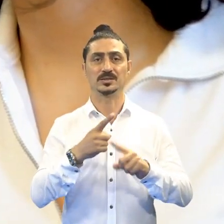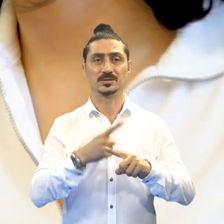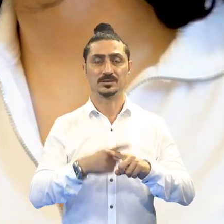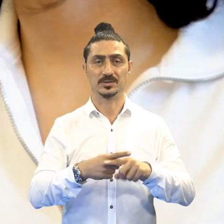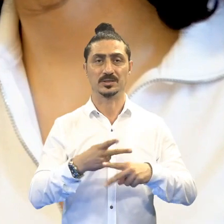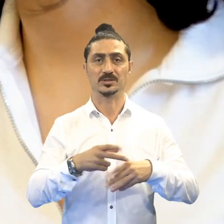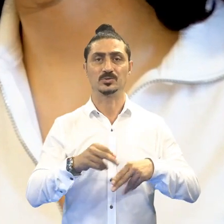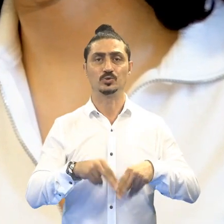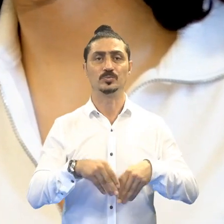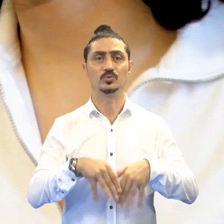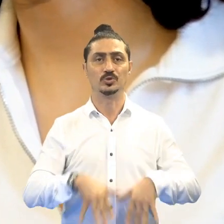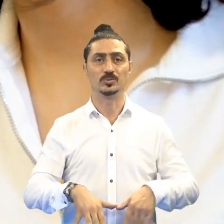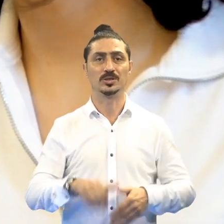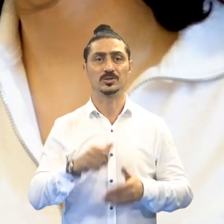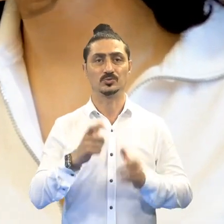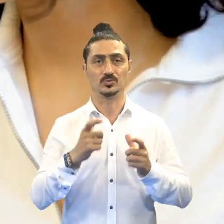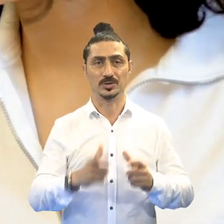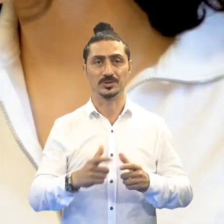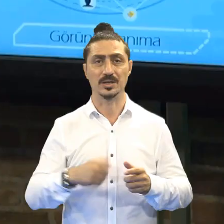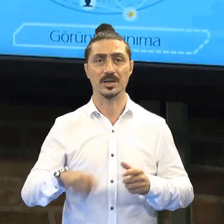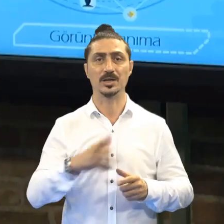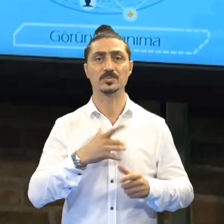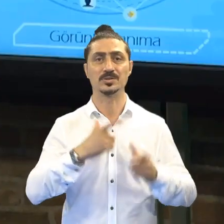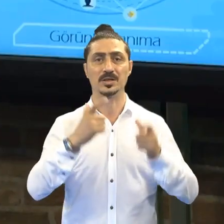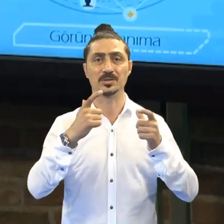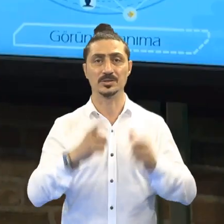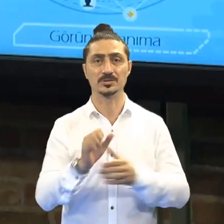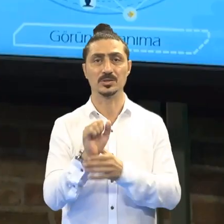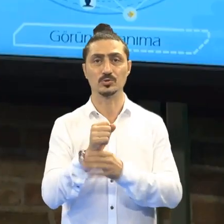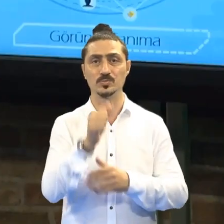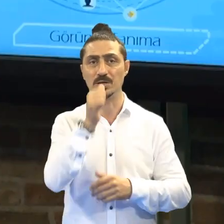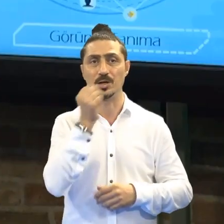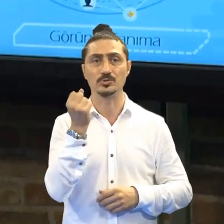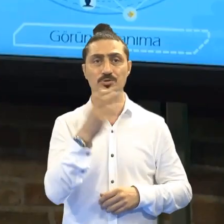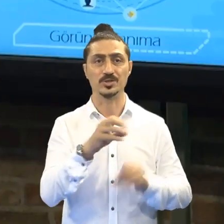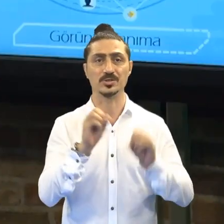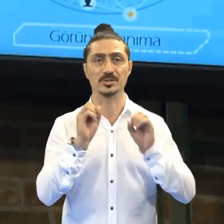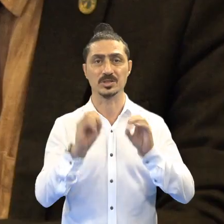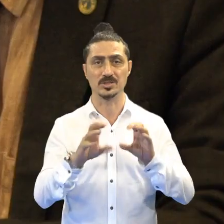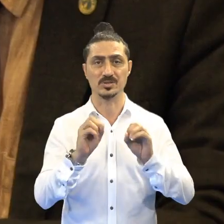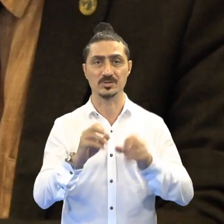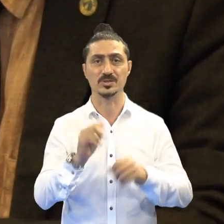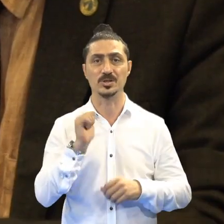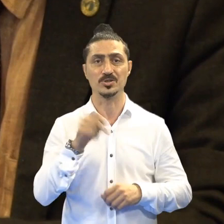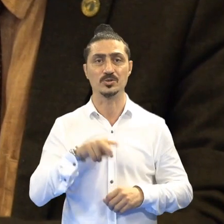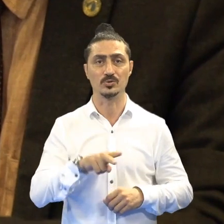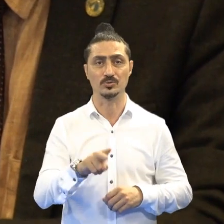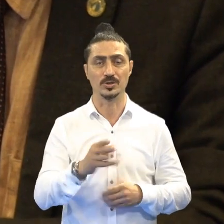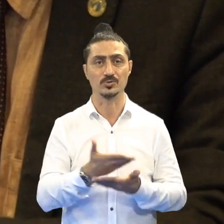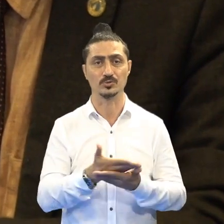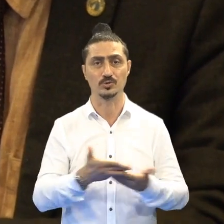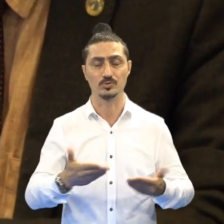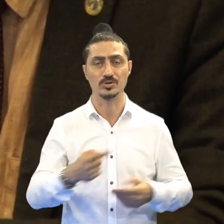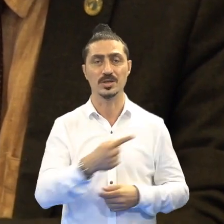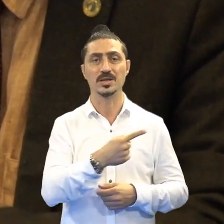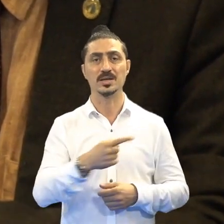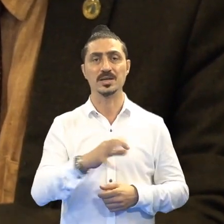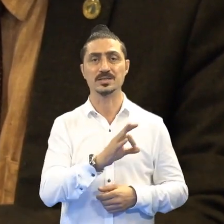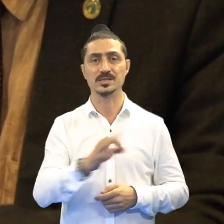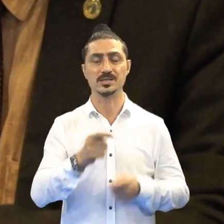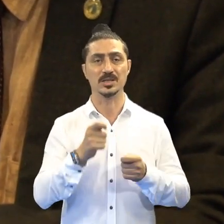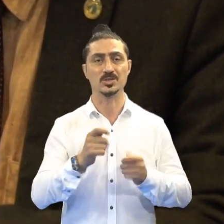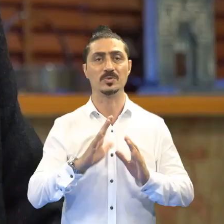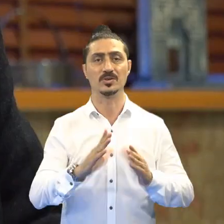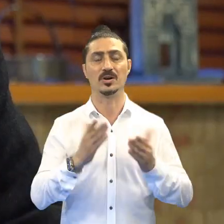LMS, Stix, Zoom gibi uygulamalar üzerinden her biri kendi alanında uzman 600'ü aşkın akademisyenimizle gelecek